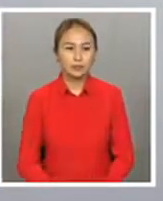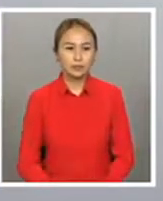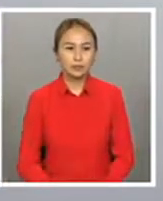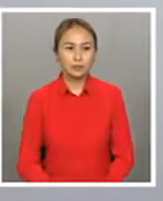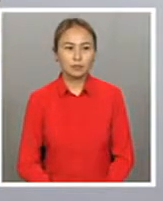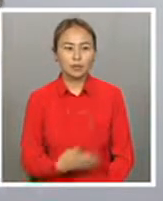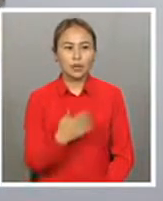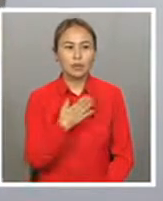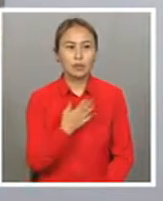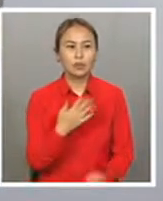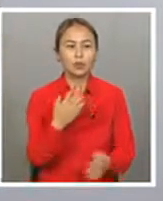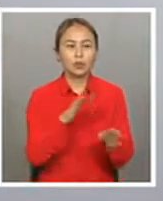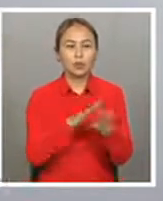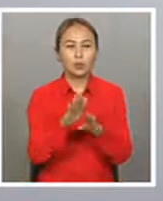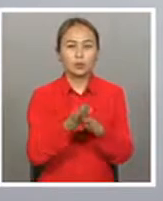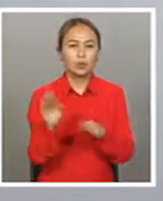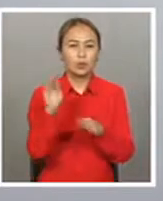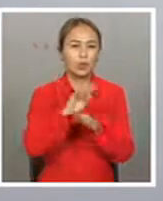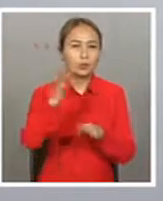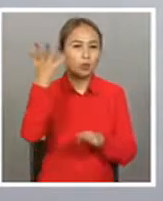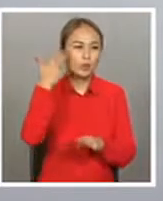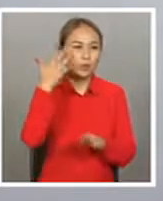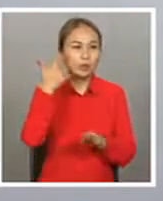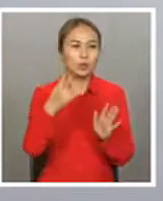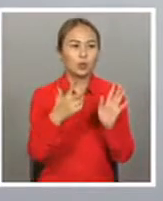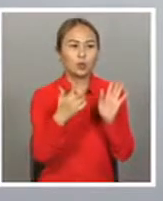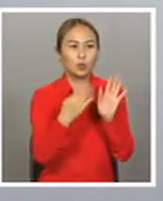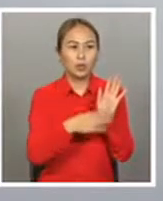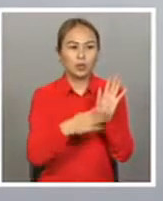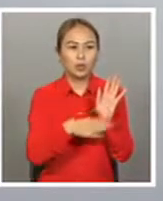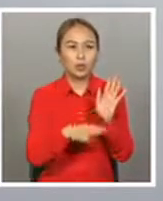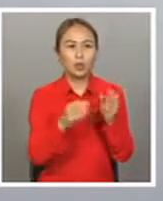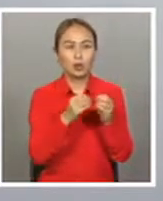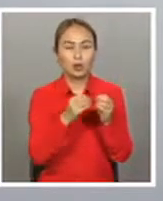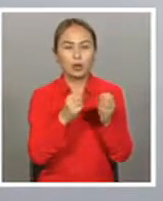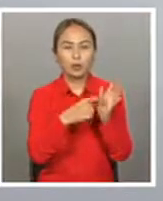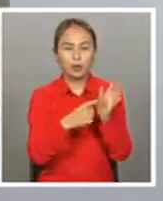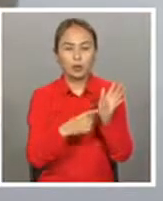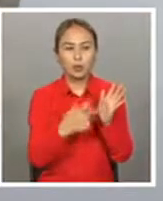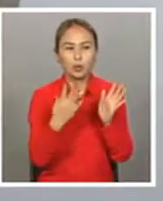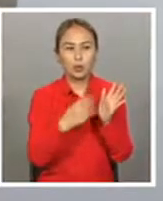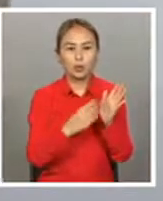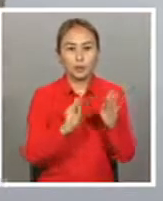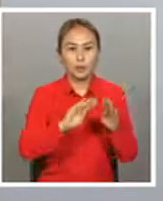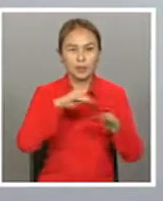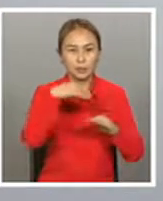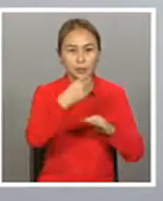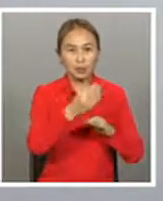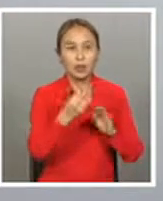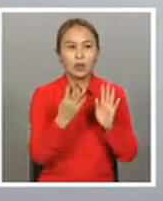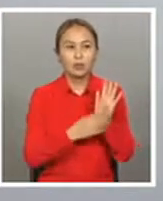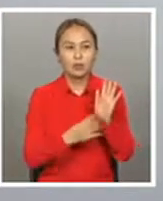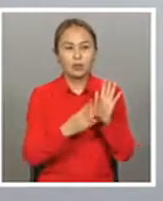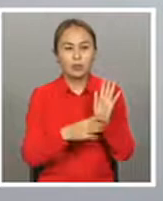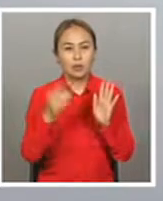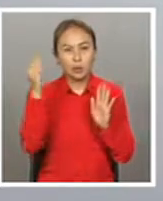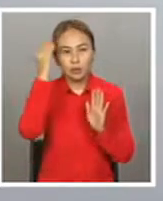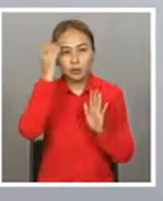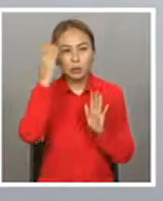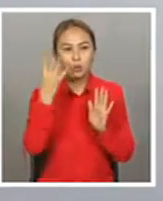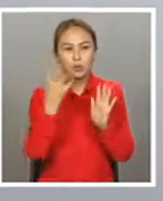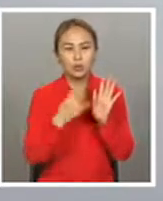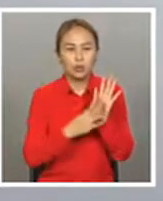біз 99 көбейткіш берген кезде 90-ды 10-ға бөлеміз, яғни 9-дан береміз. 90-ды ойша 9-ға